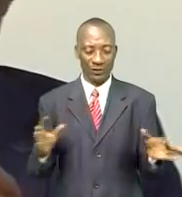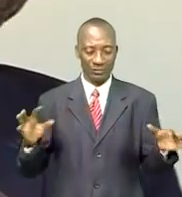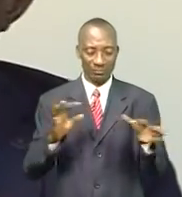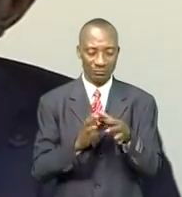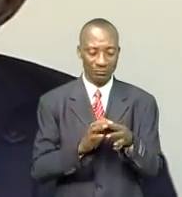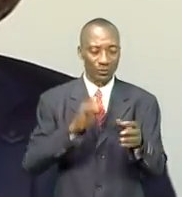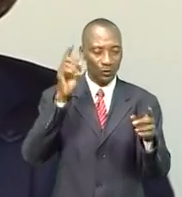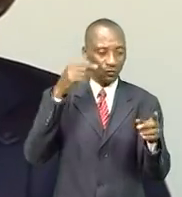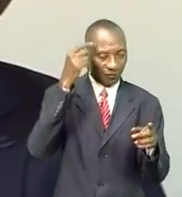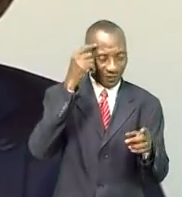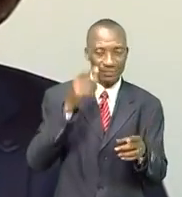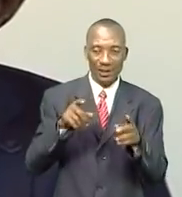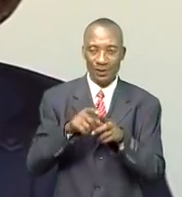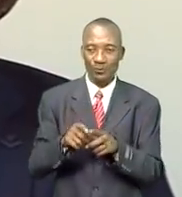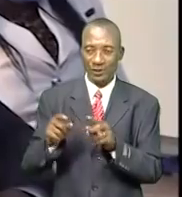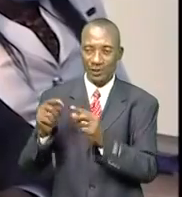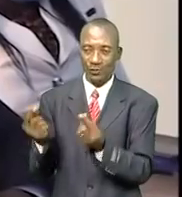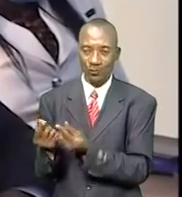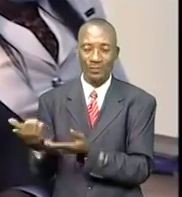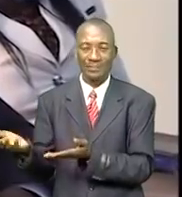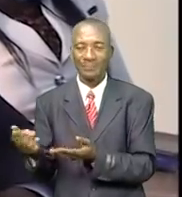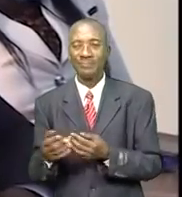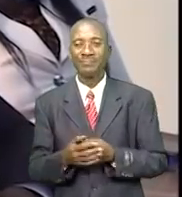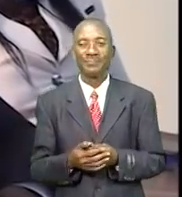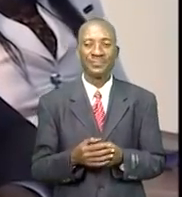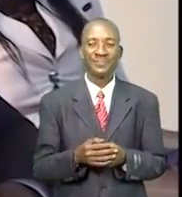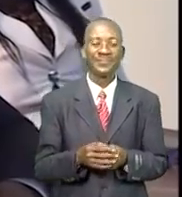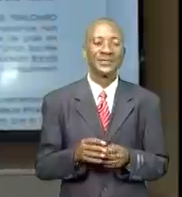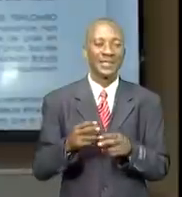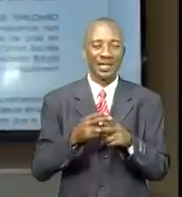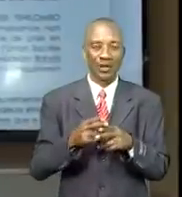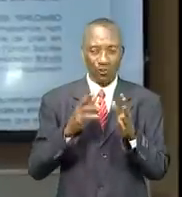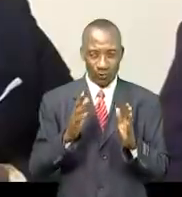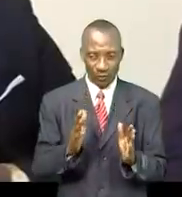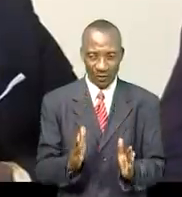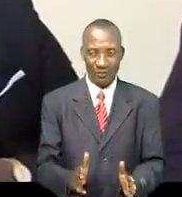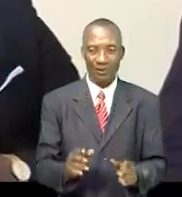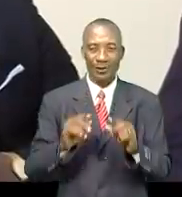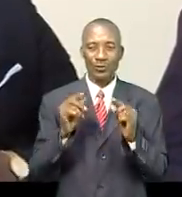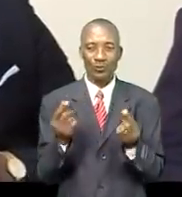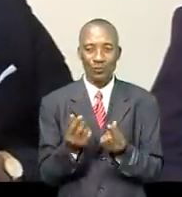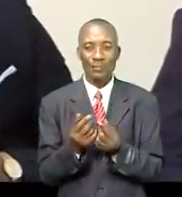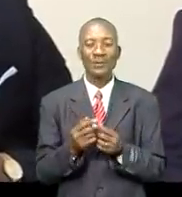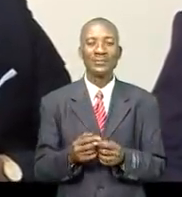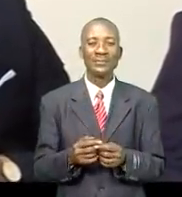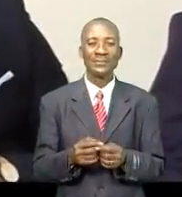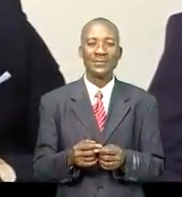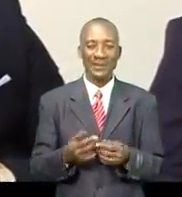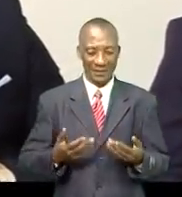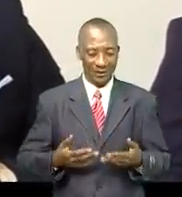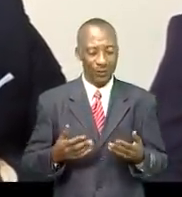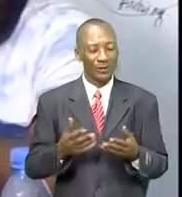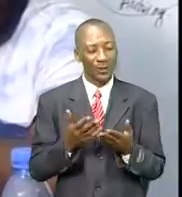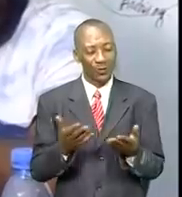la particularité de notre démarche aujourd'hui. Le coordonnateur du CINSAC, Joseph Nkizo, s'est réjoui, lui aussi, des